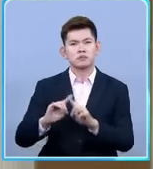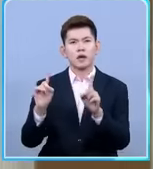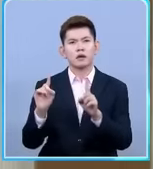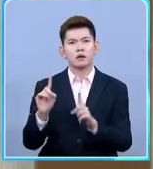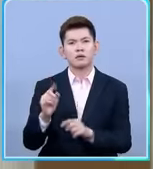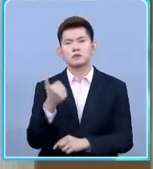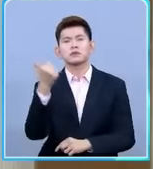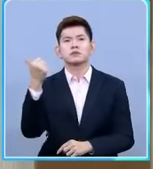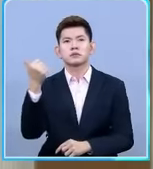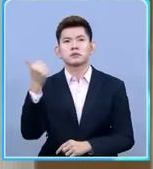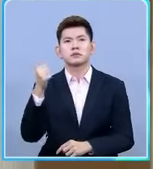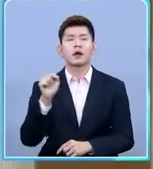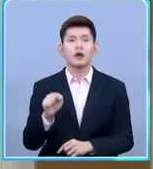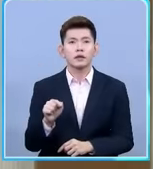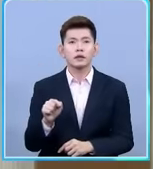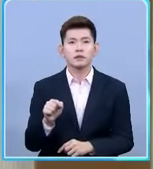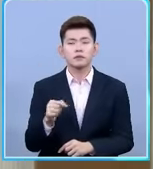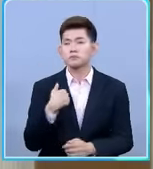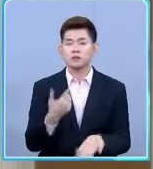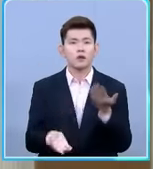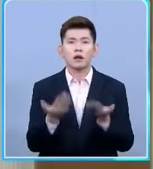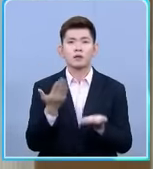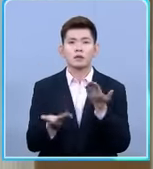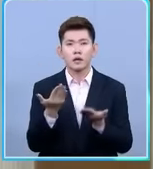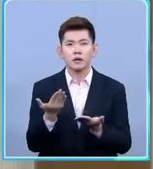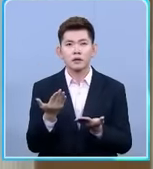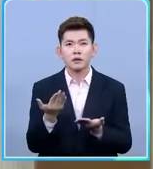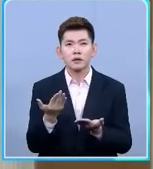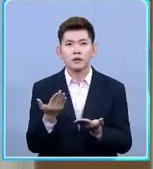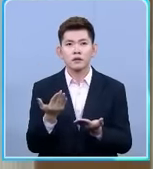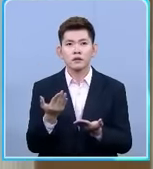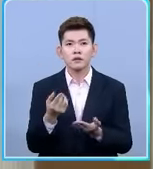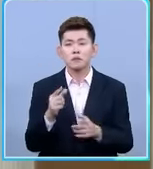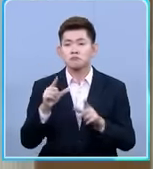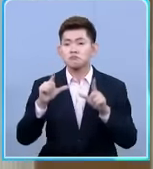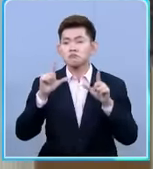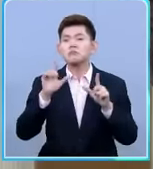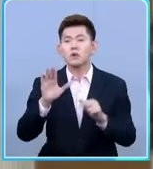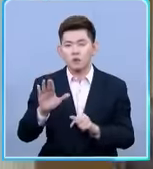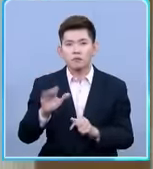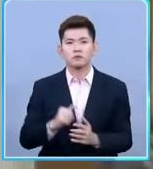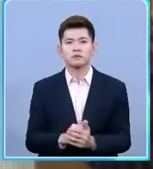กขวานหนึ่งอันนี้ก็แล้วแต่คุณก็ทรงคุณหน้าตาคุณในสังคม